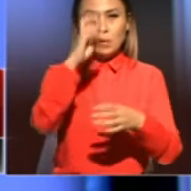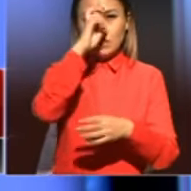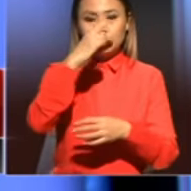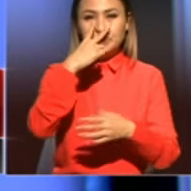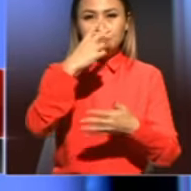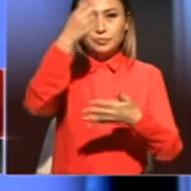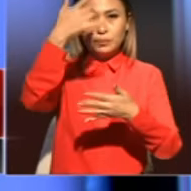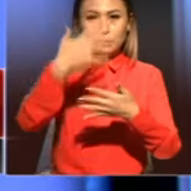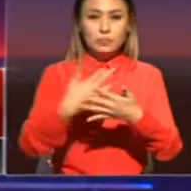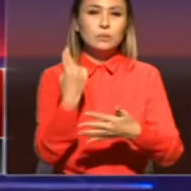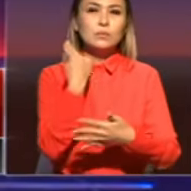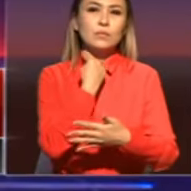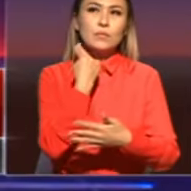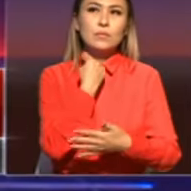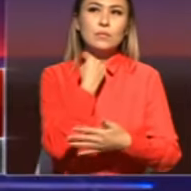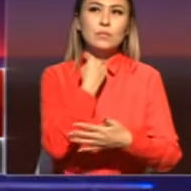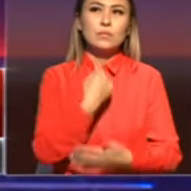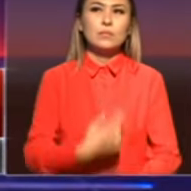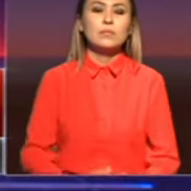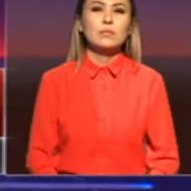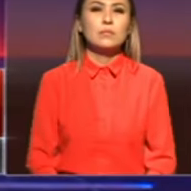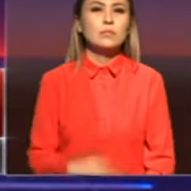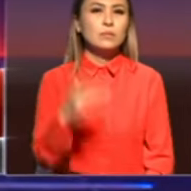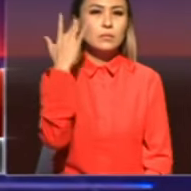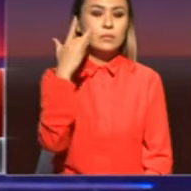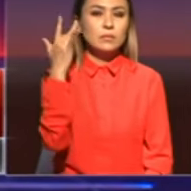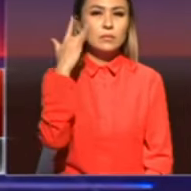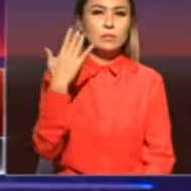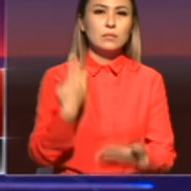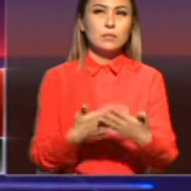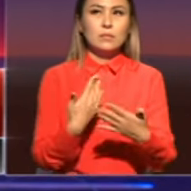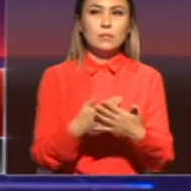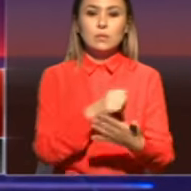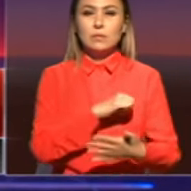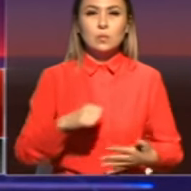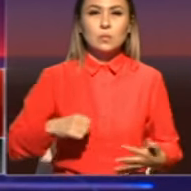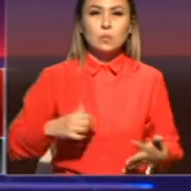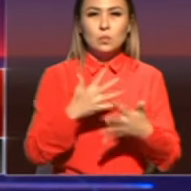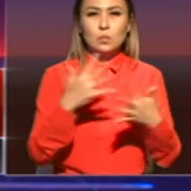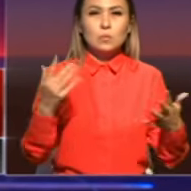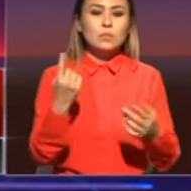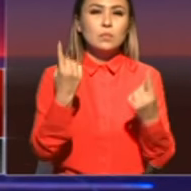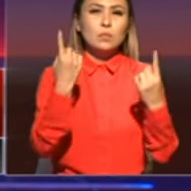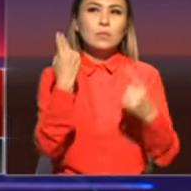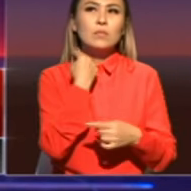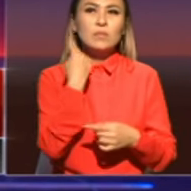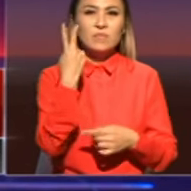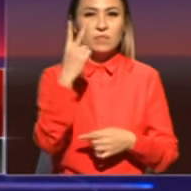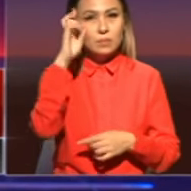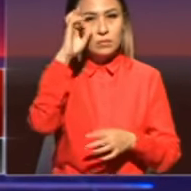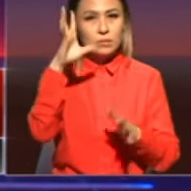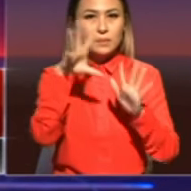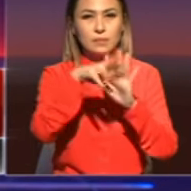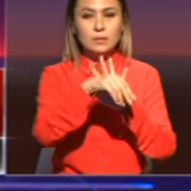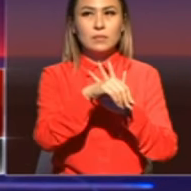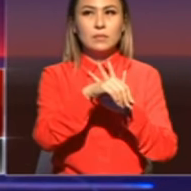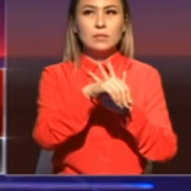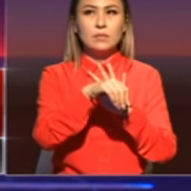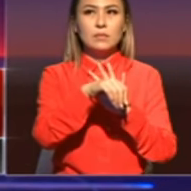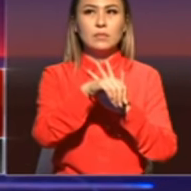қымбатты әріптестер. Әлем елдерінде жаңа сіз айтып отырсыз ғой, Америка құрама штаттары, ең көп Ұлыбританияның екі елі кіреді, осы көш бастап